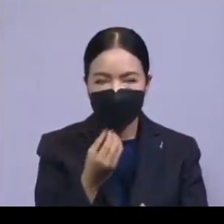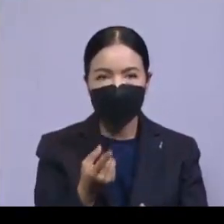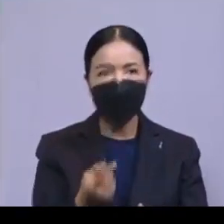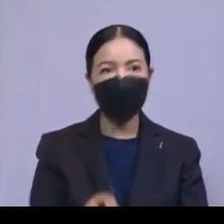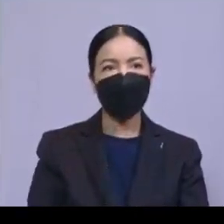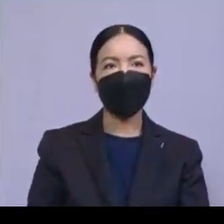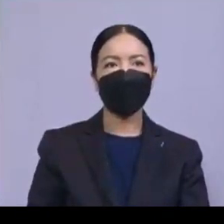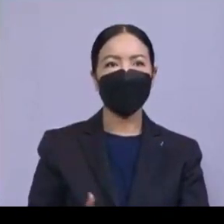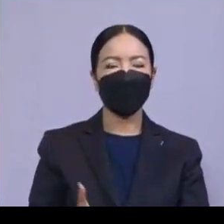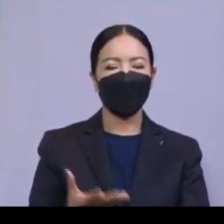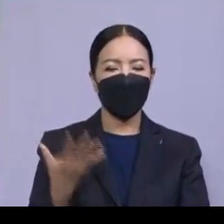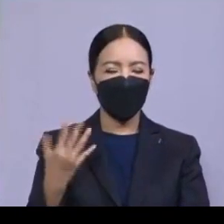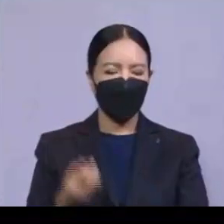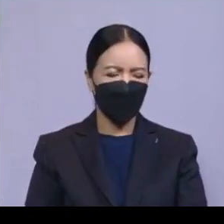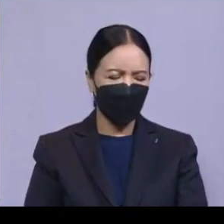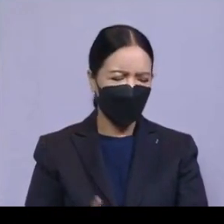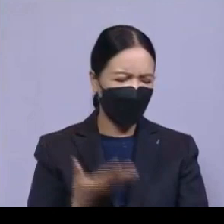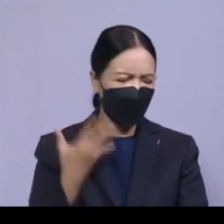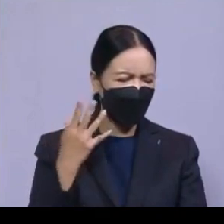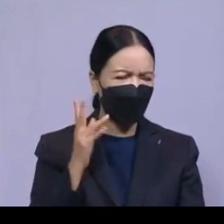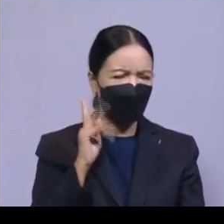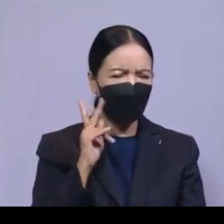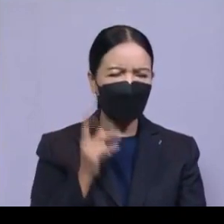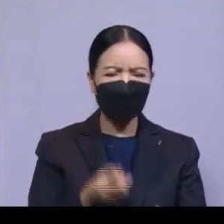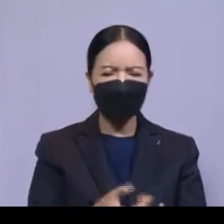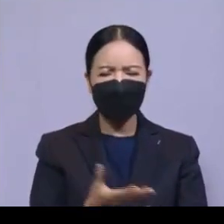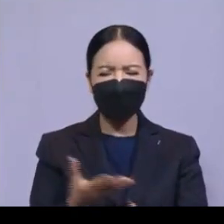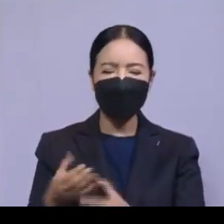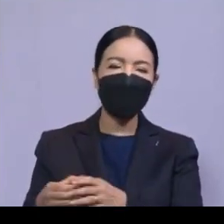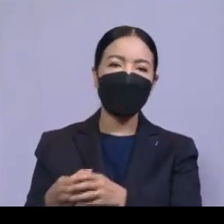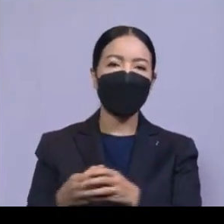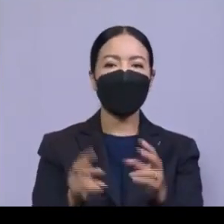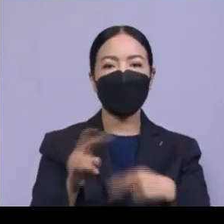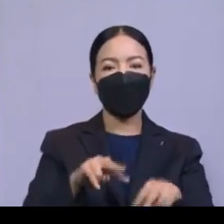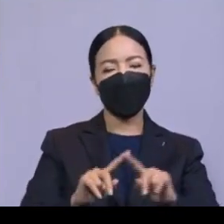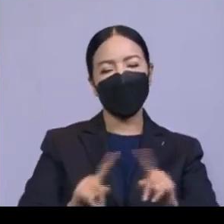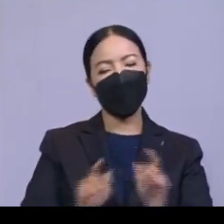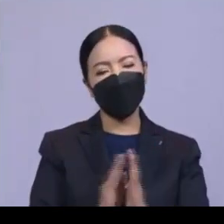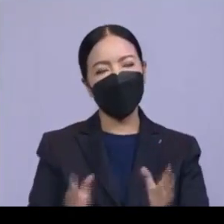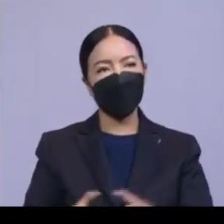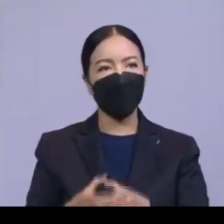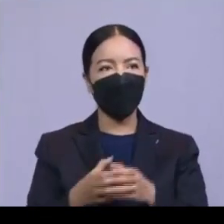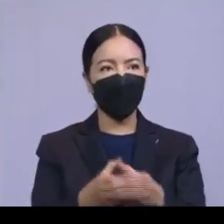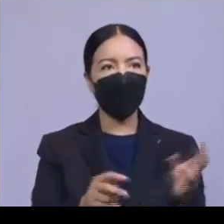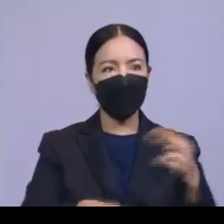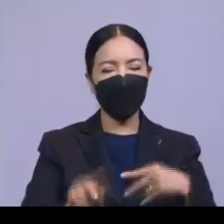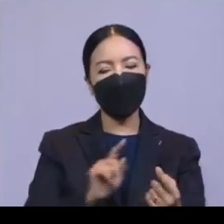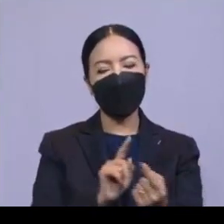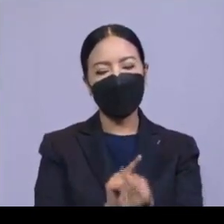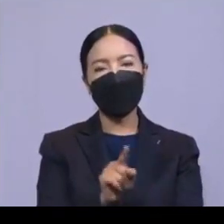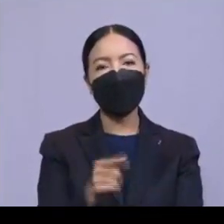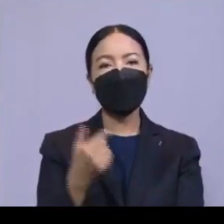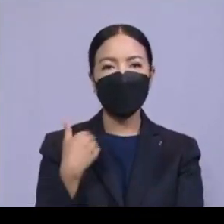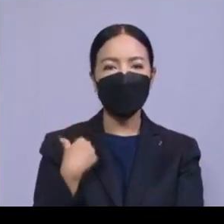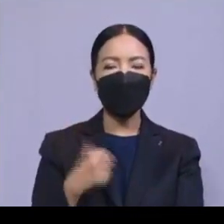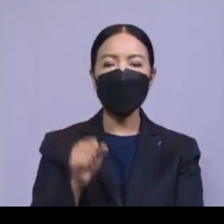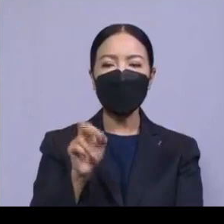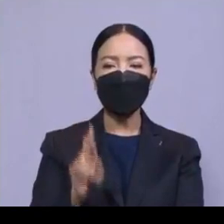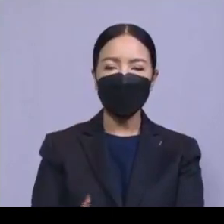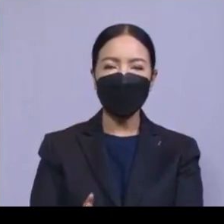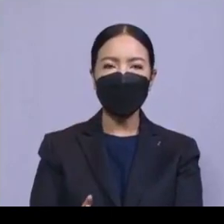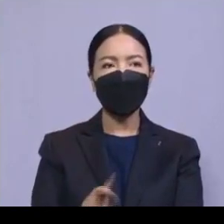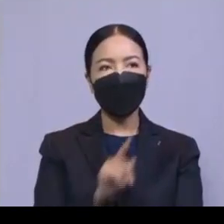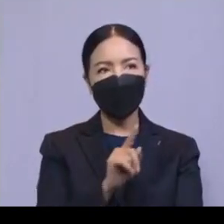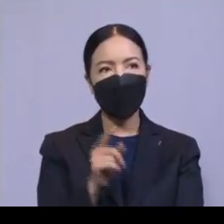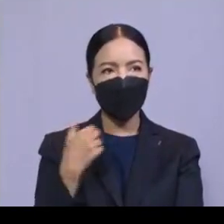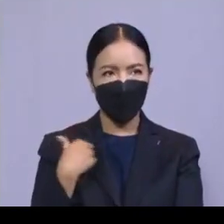แพงมาสักพักจนเป็นข่าวจนจะเด่นถึงจะลงกันแต่ก็ขอบพระคุณที่เราเพราะว่าลงไปก็เจอค่ะอ่ะเอาอย่างแล้วก็ถือว่า